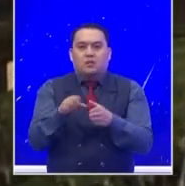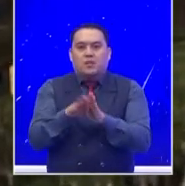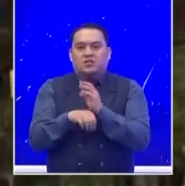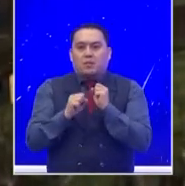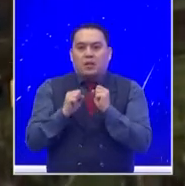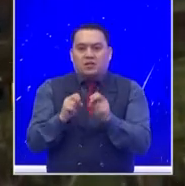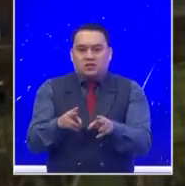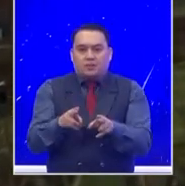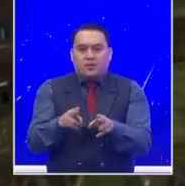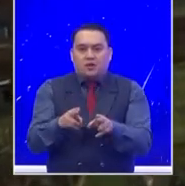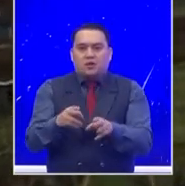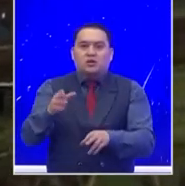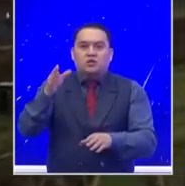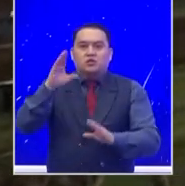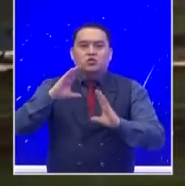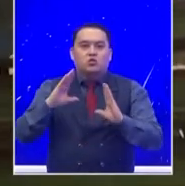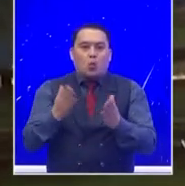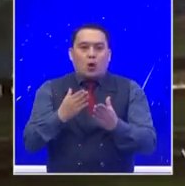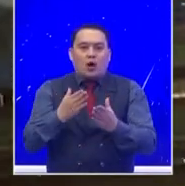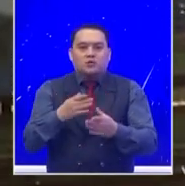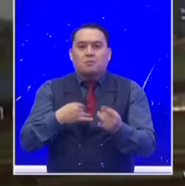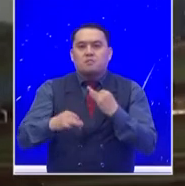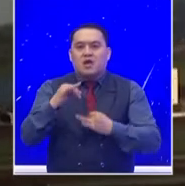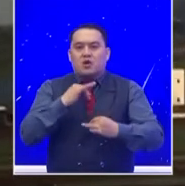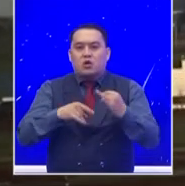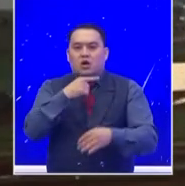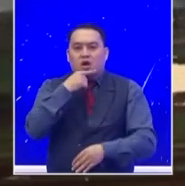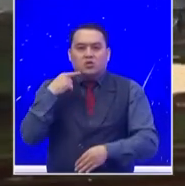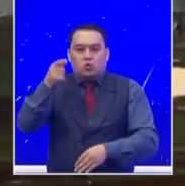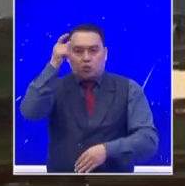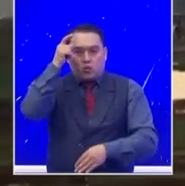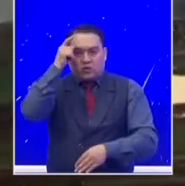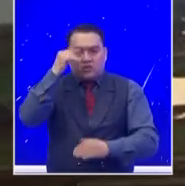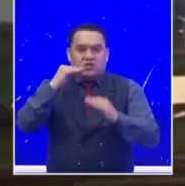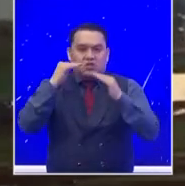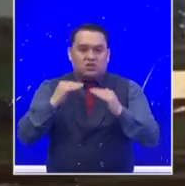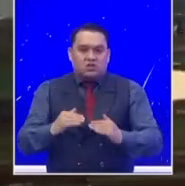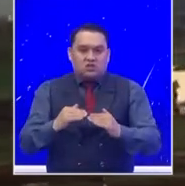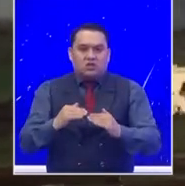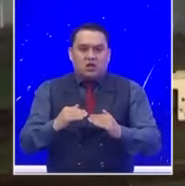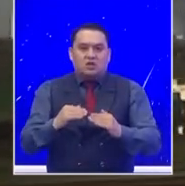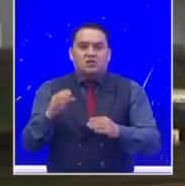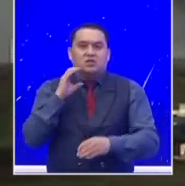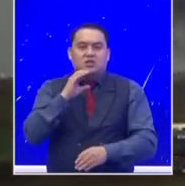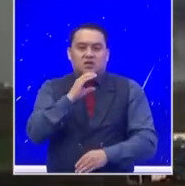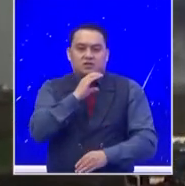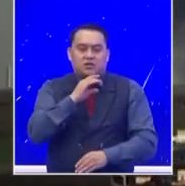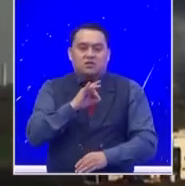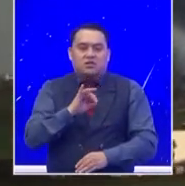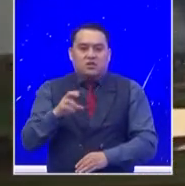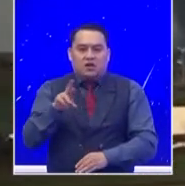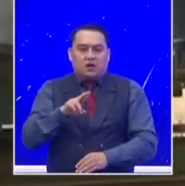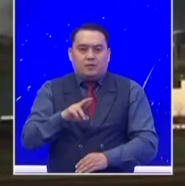безопасности. Напомним, ситуация обострилась на фоне переговоров между Россией и Турцией о снижении напряженности на севере Сирии.